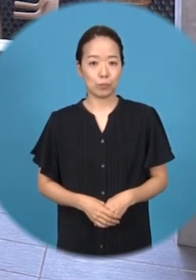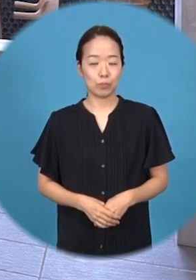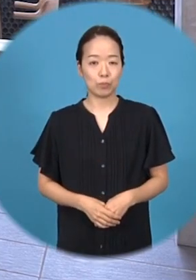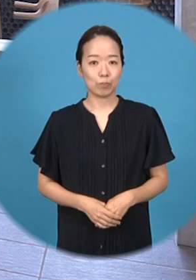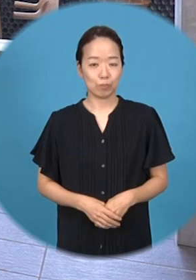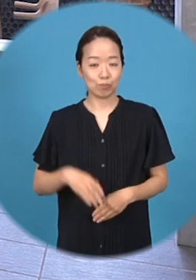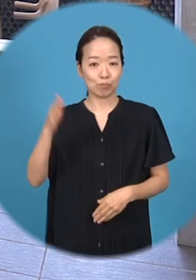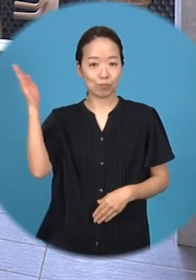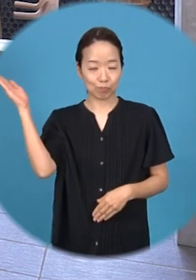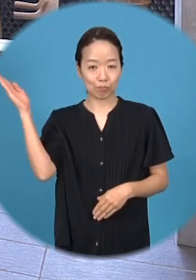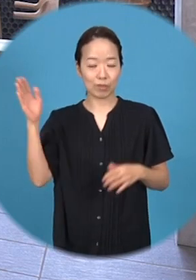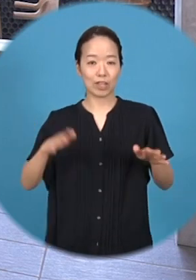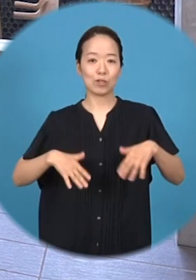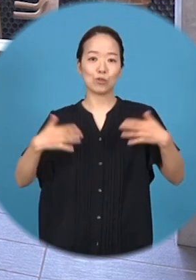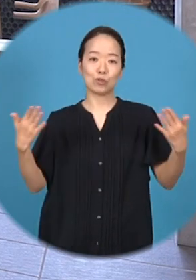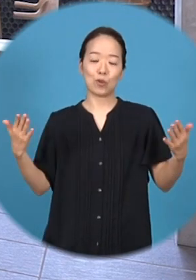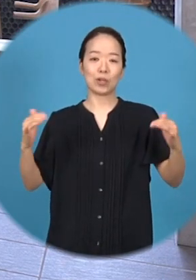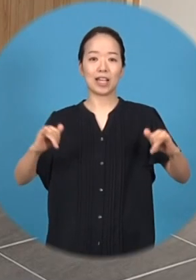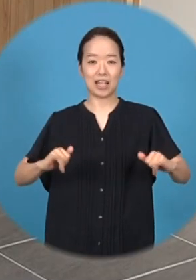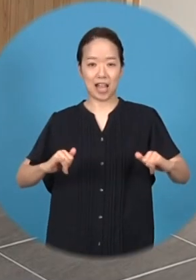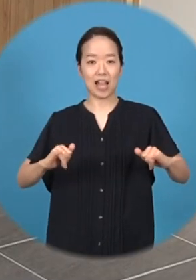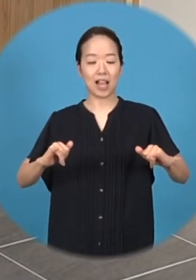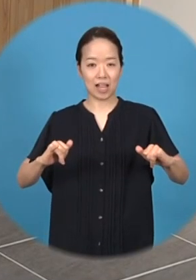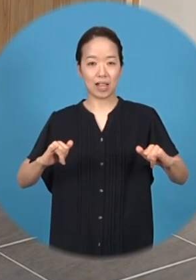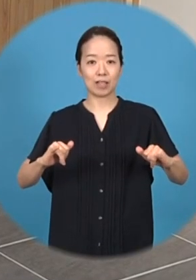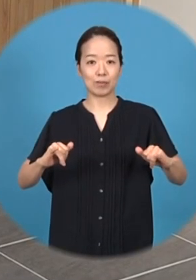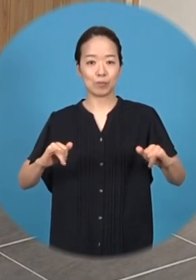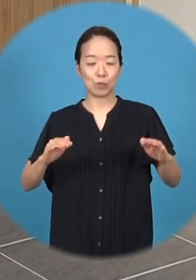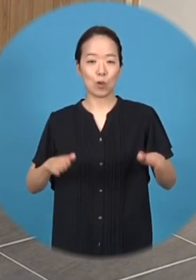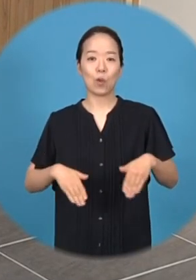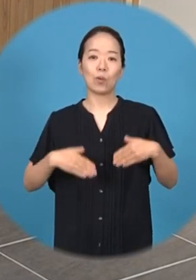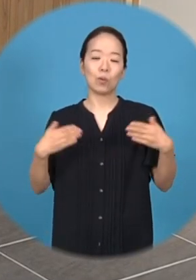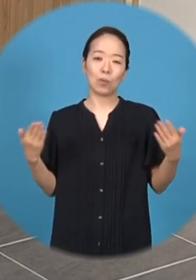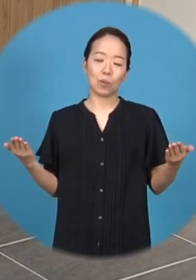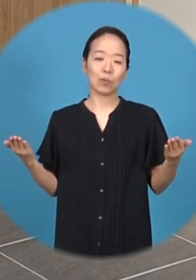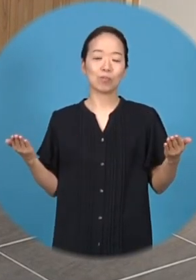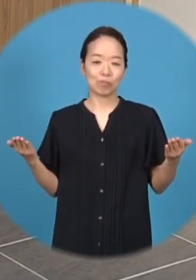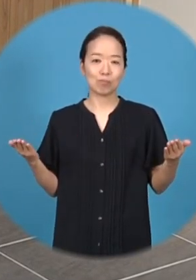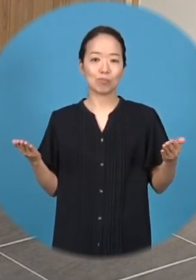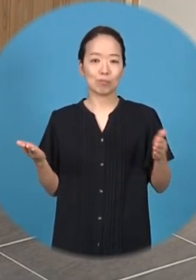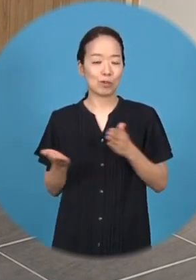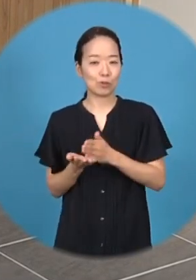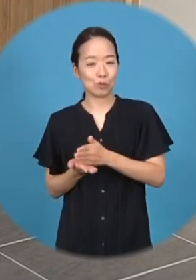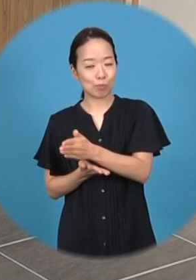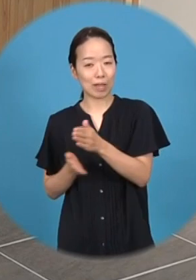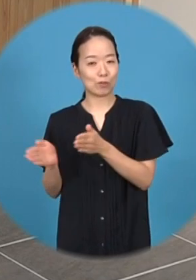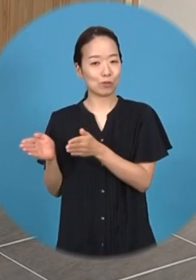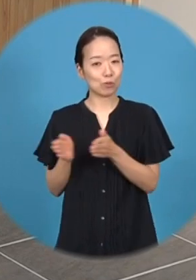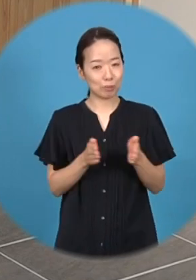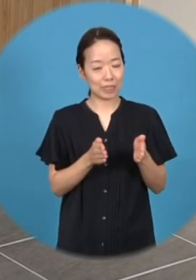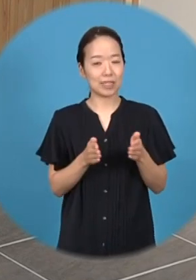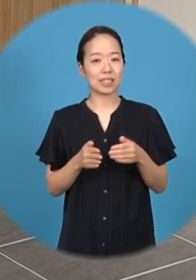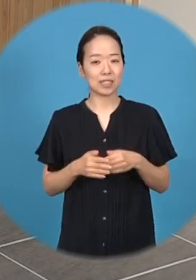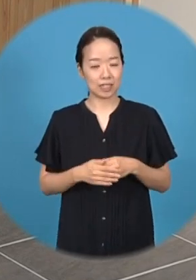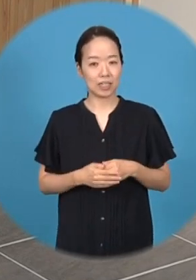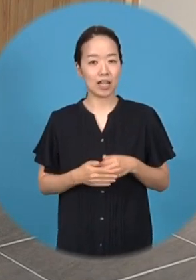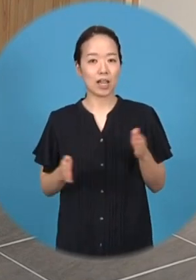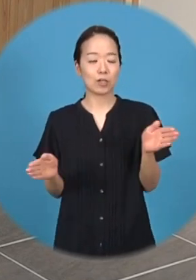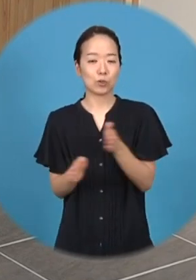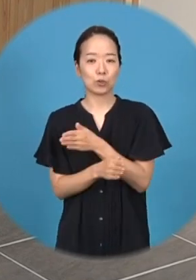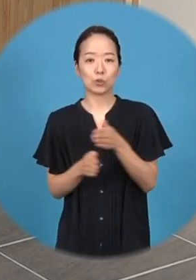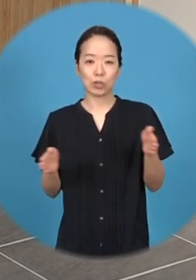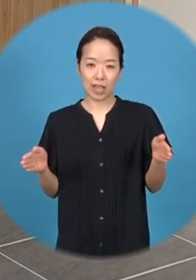こちらはくつろぎエリア、ゆったりとくつろぎながら目的地への出発準備や休